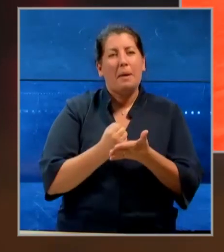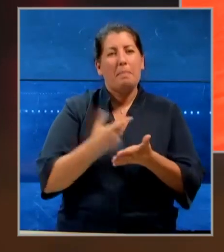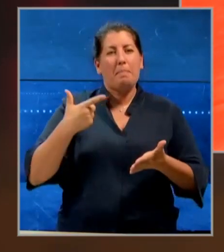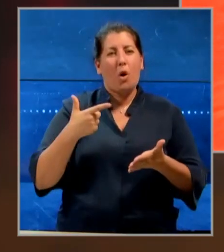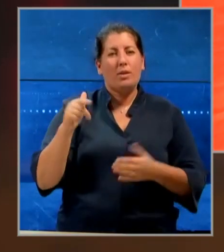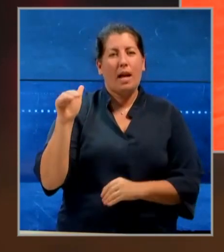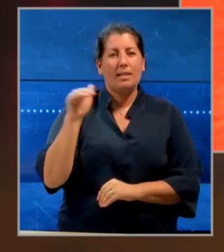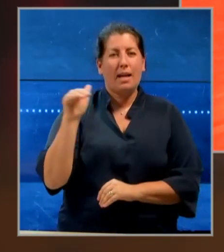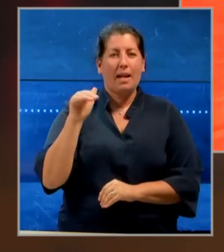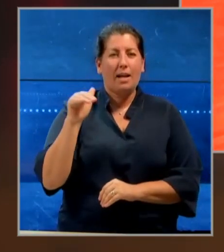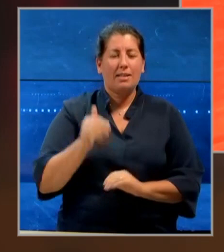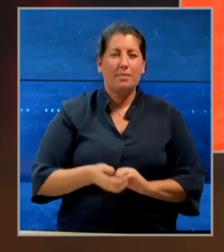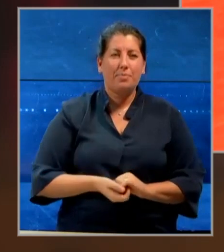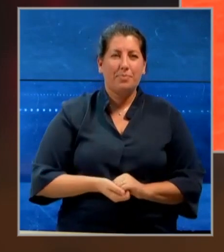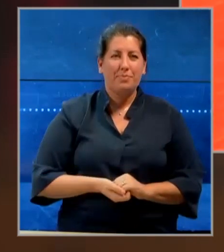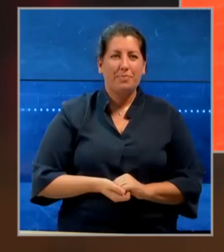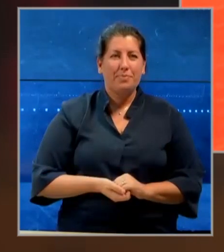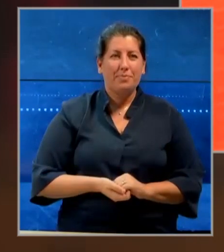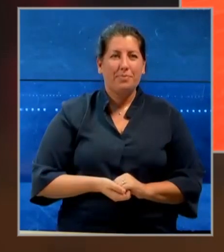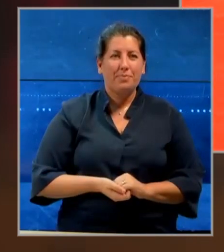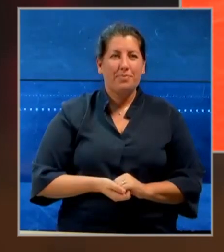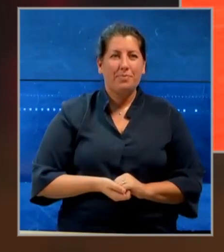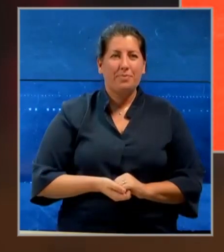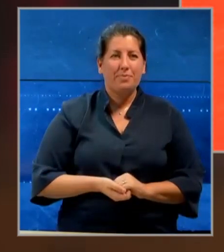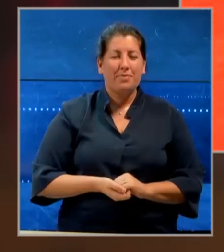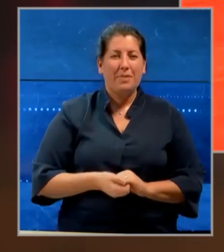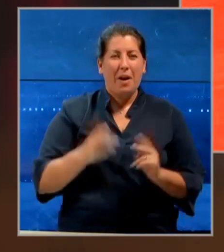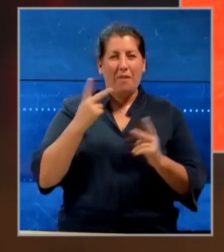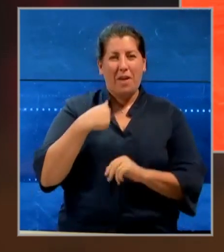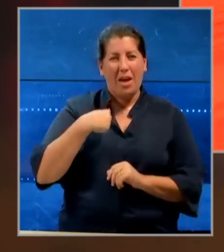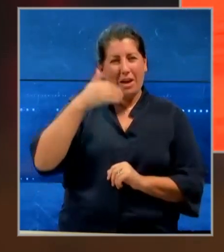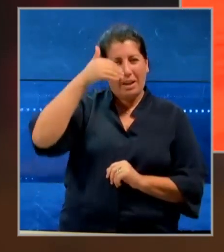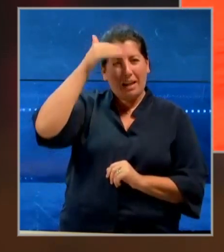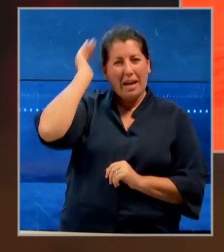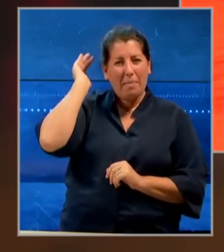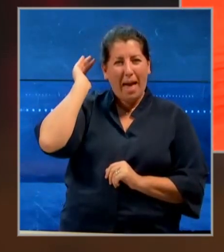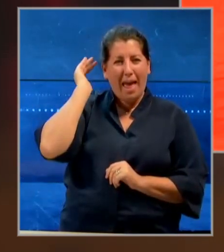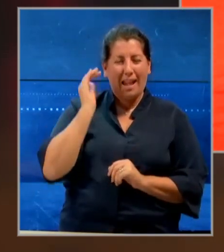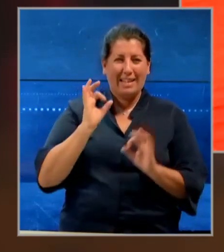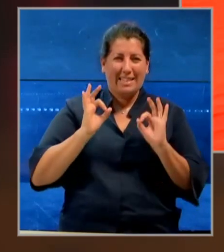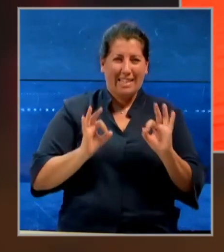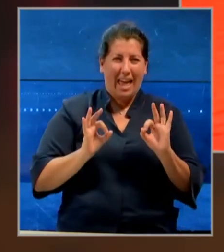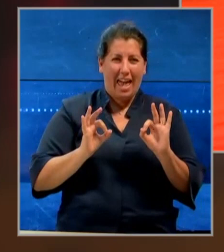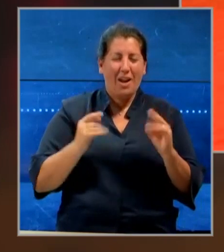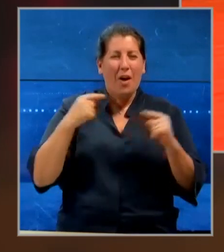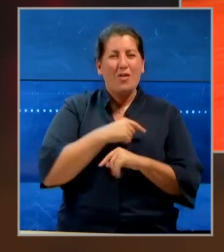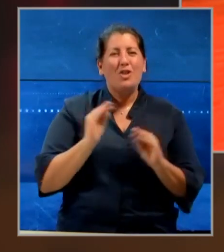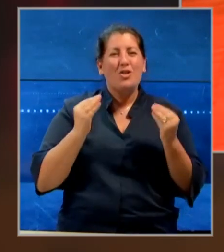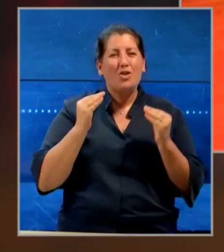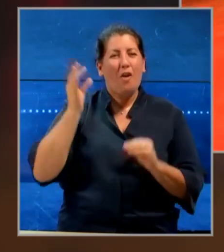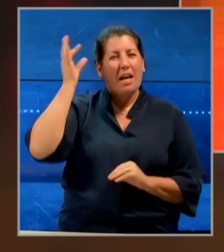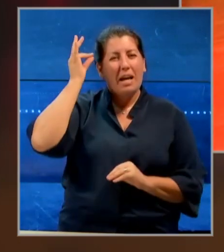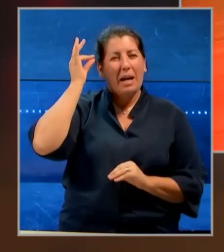fantastici. Guardi, noi zero capelli, guarda questo ragazzo. Ma quanti ne ha questo ragazzo di capelli? Una cosa